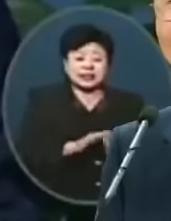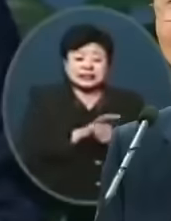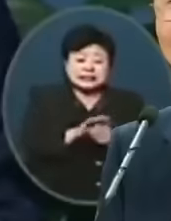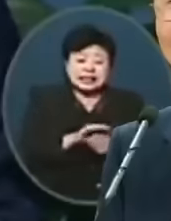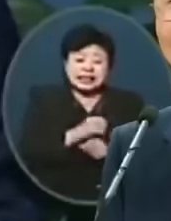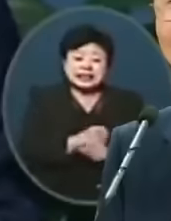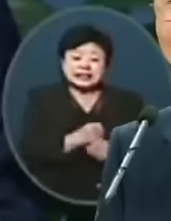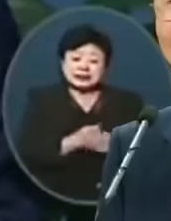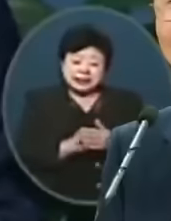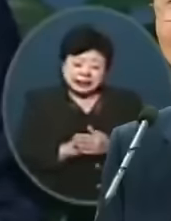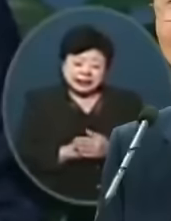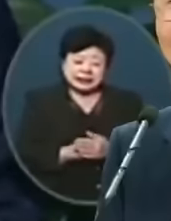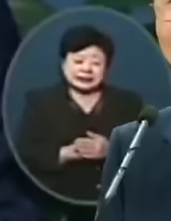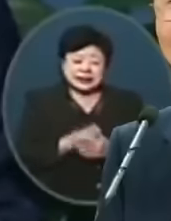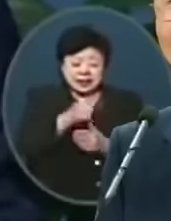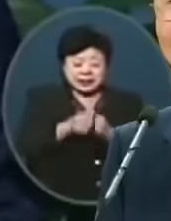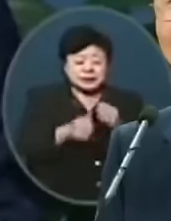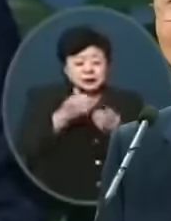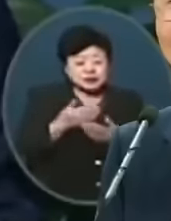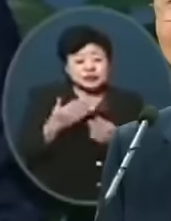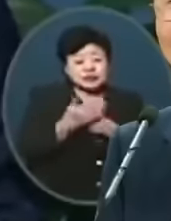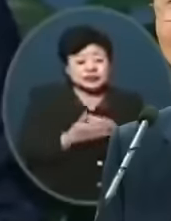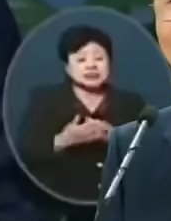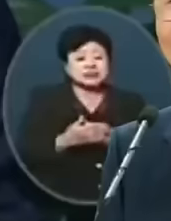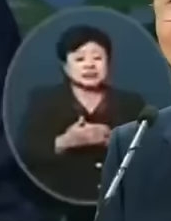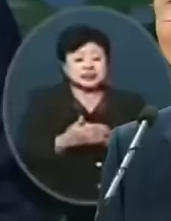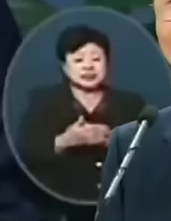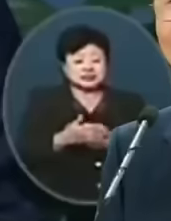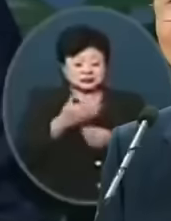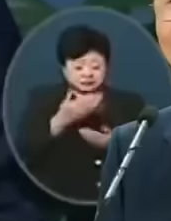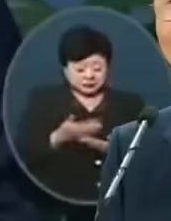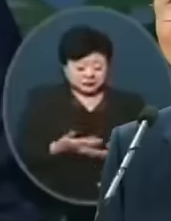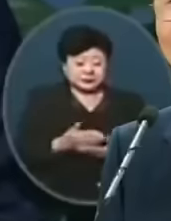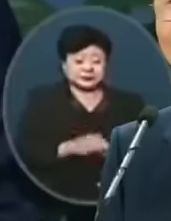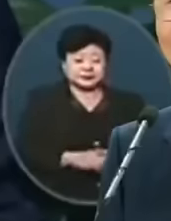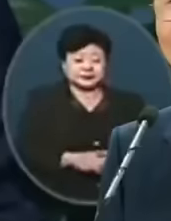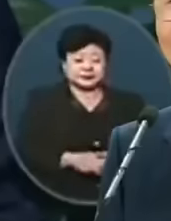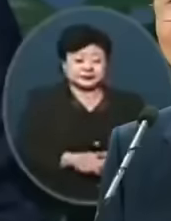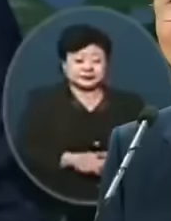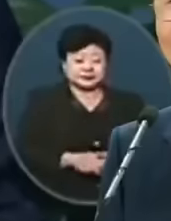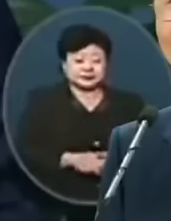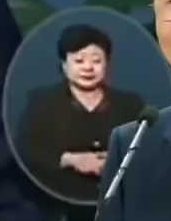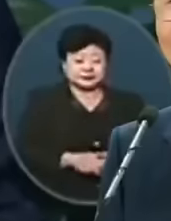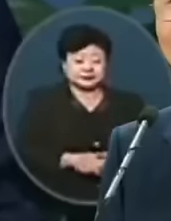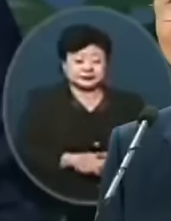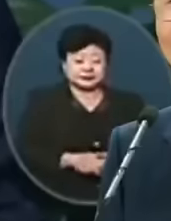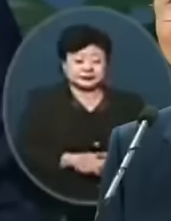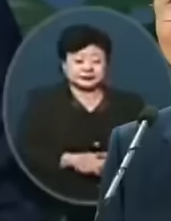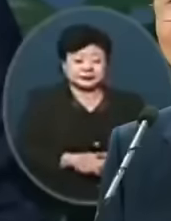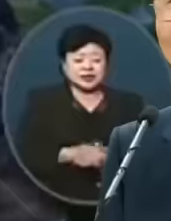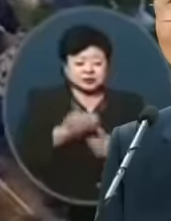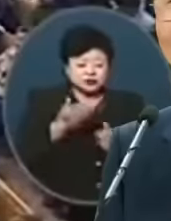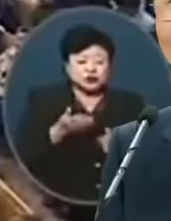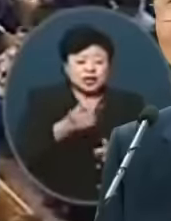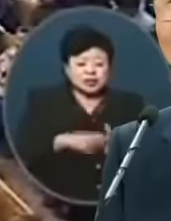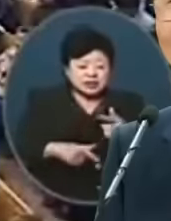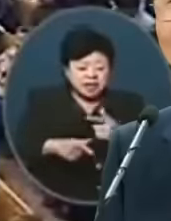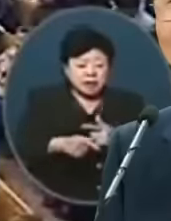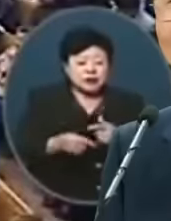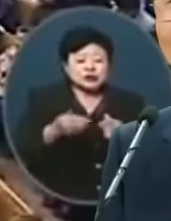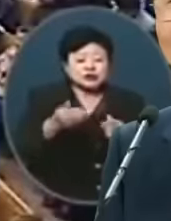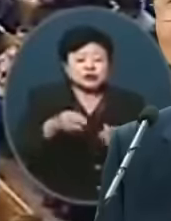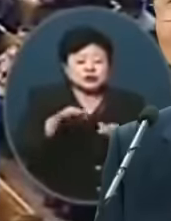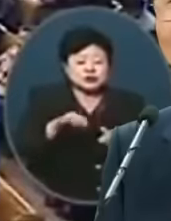사랑함으로 하나님이 주신 은혜를 나누는 것은 마땅한 것입니다. 누가복음 6장 38절에 주라 그리하면 너에게 줄